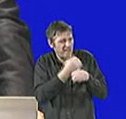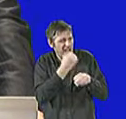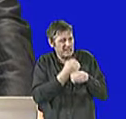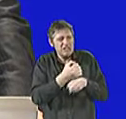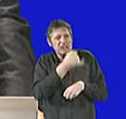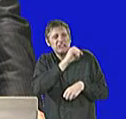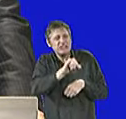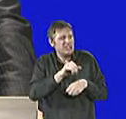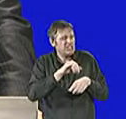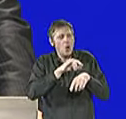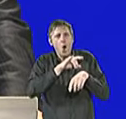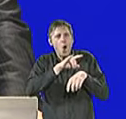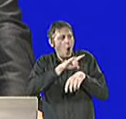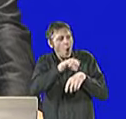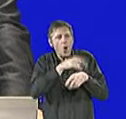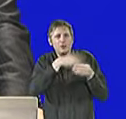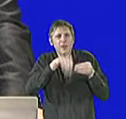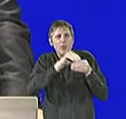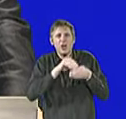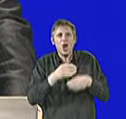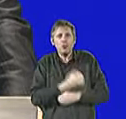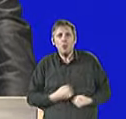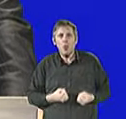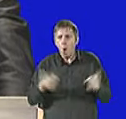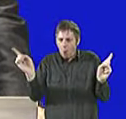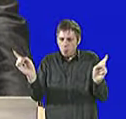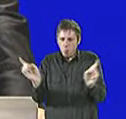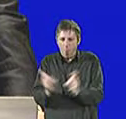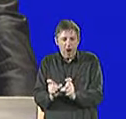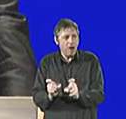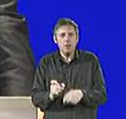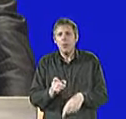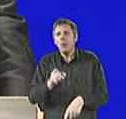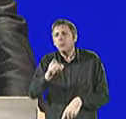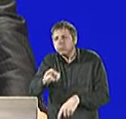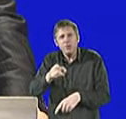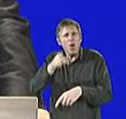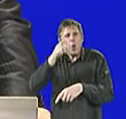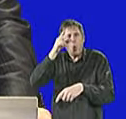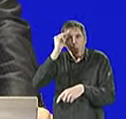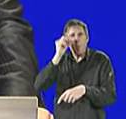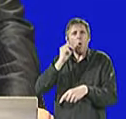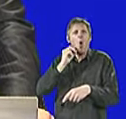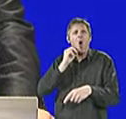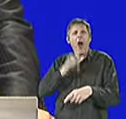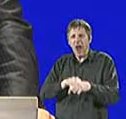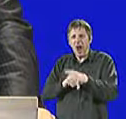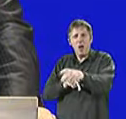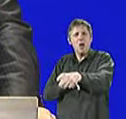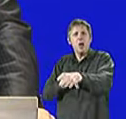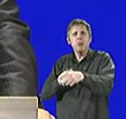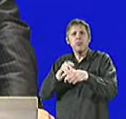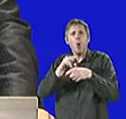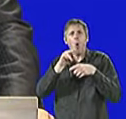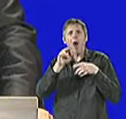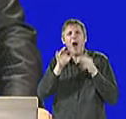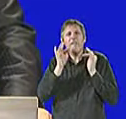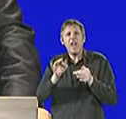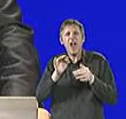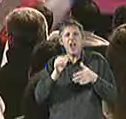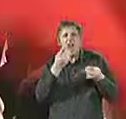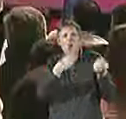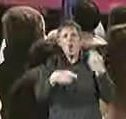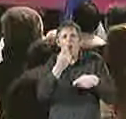moins d'heures supplémentaires, cela montre qu'ils n'ont toujours rien compris au rôle économique du